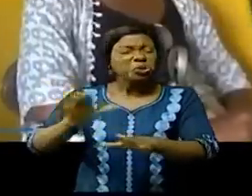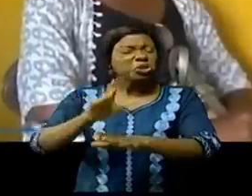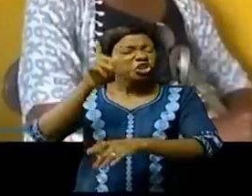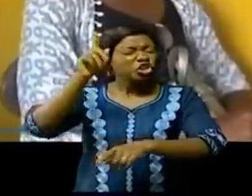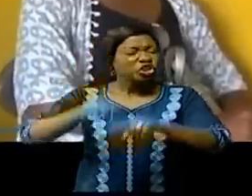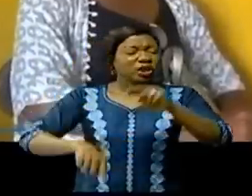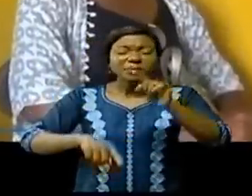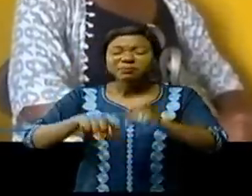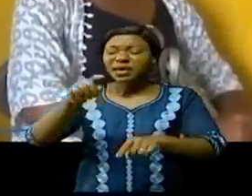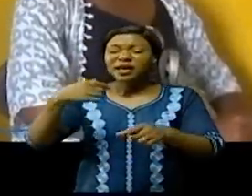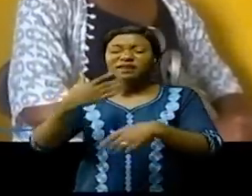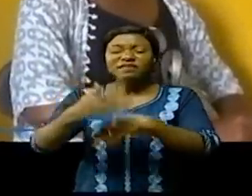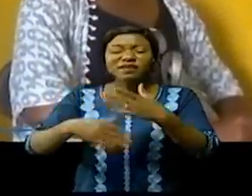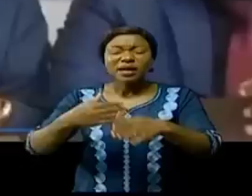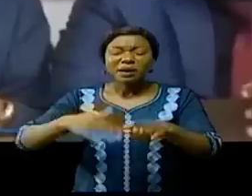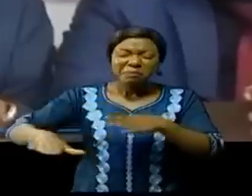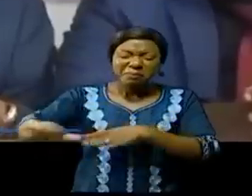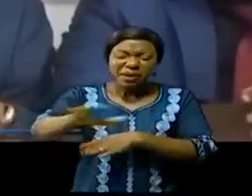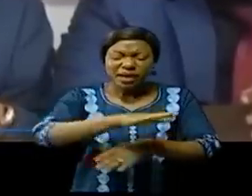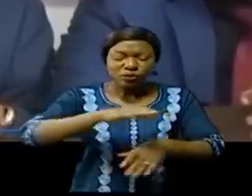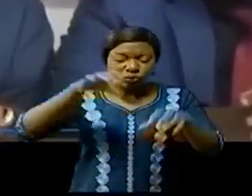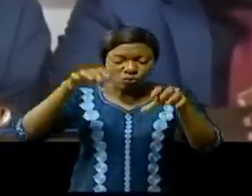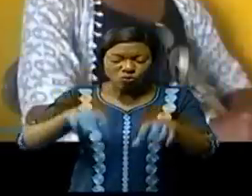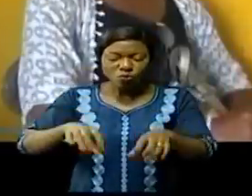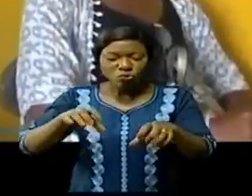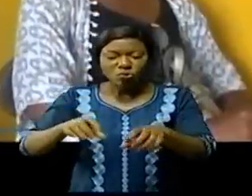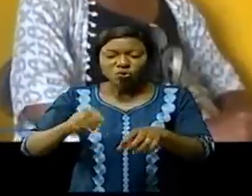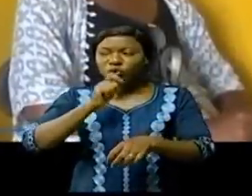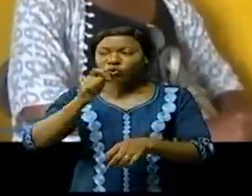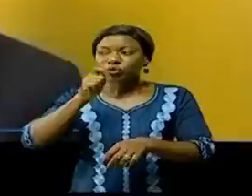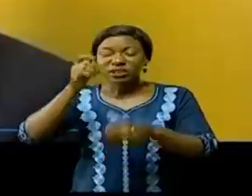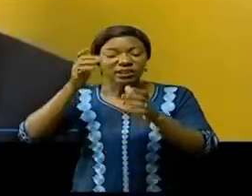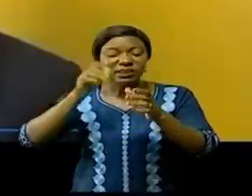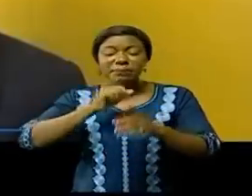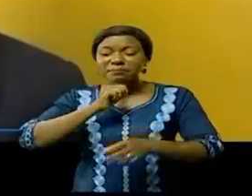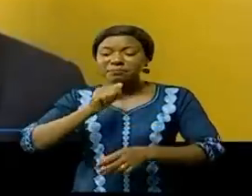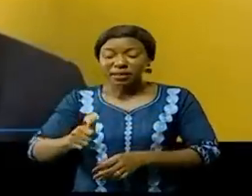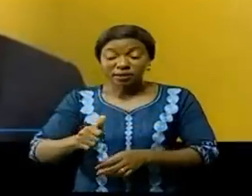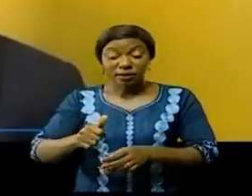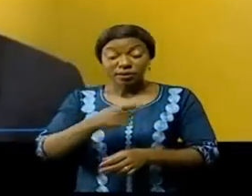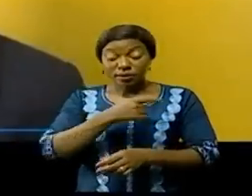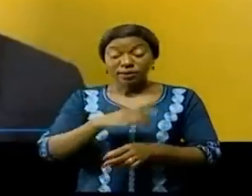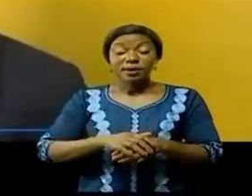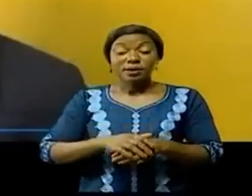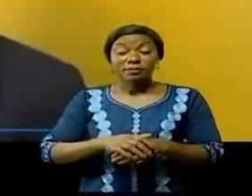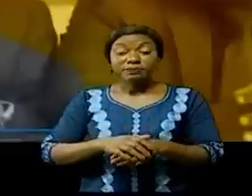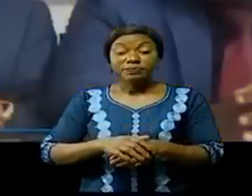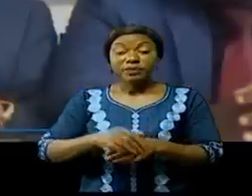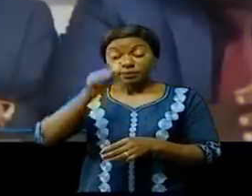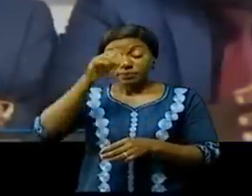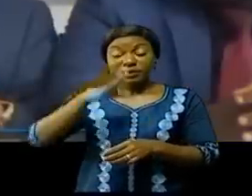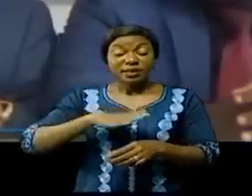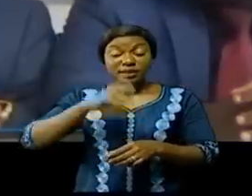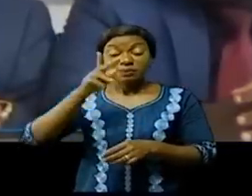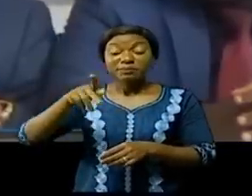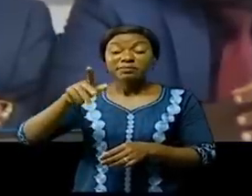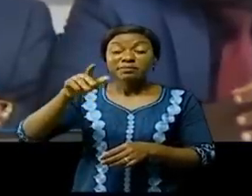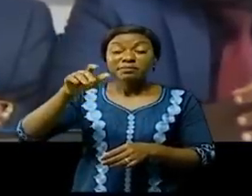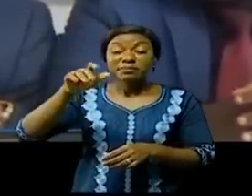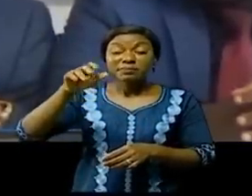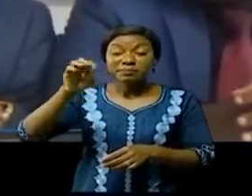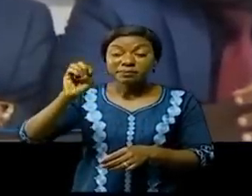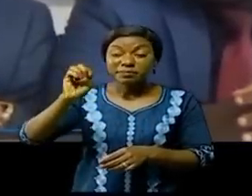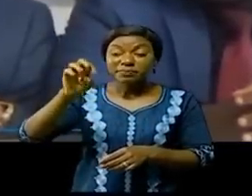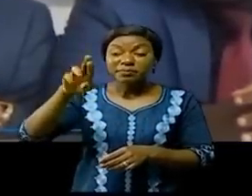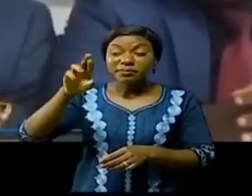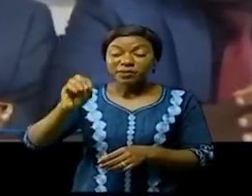ses métiers sur toute l'étendue du territoire national. Monsieur Perrault Louara, journaliste et porteur de la